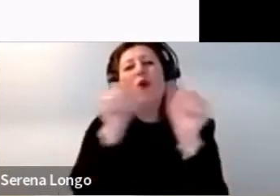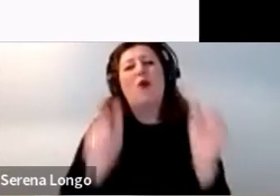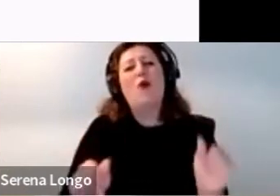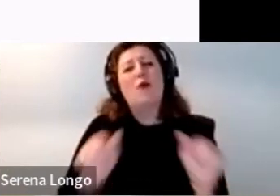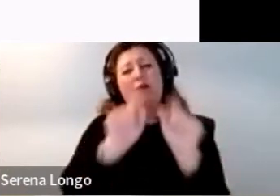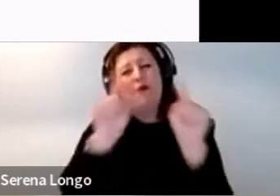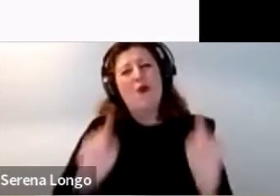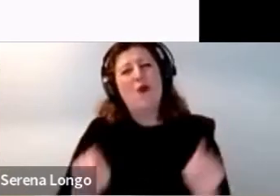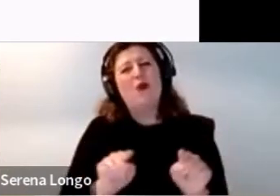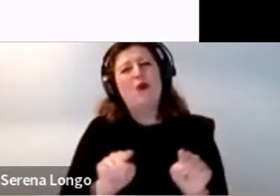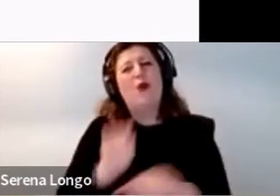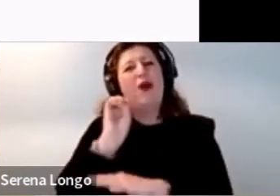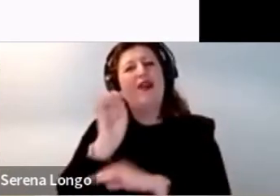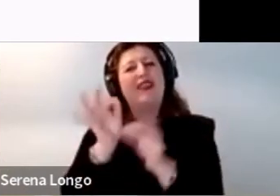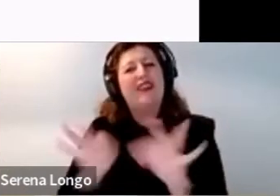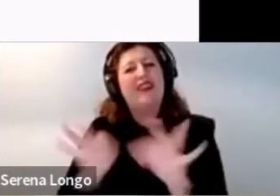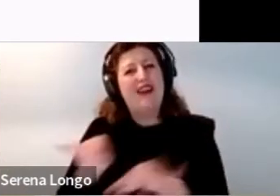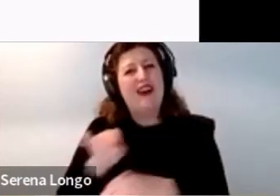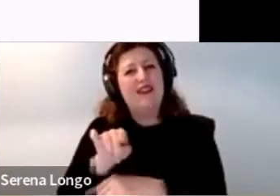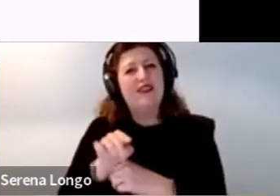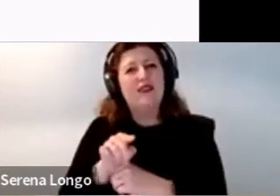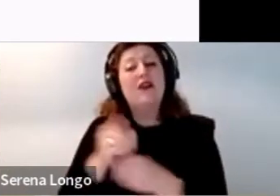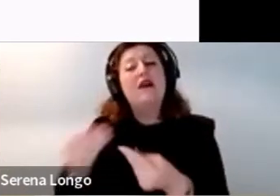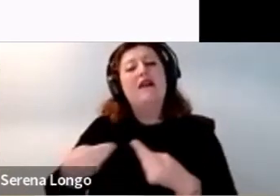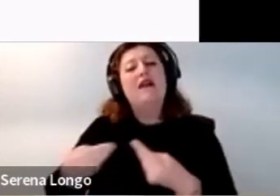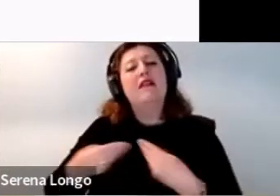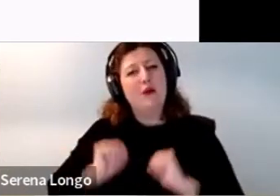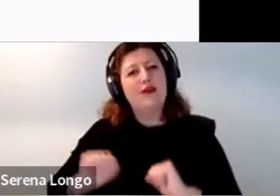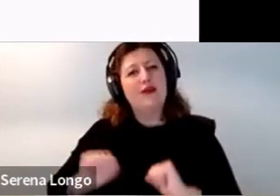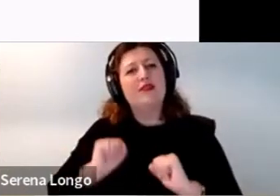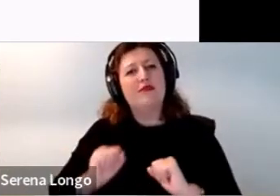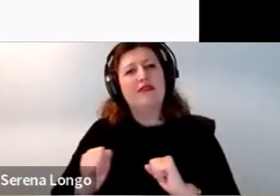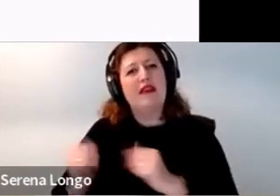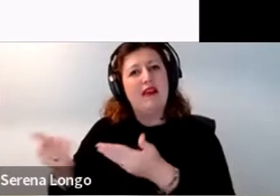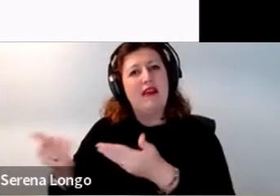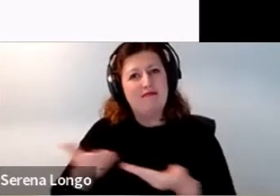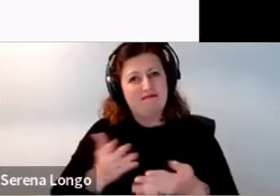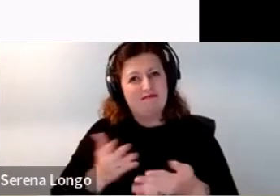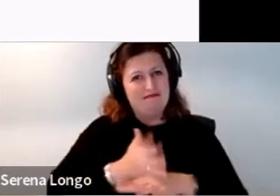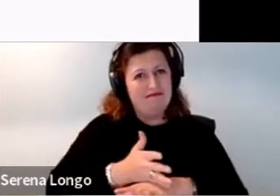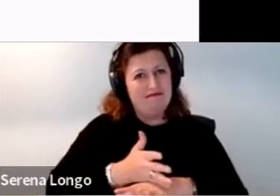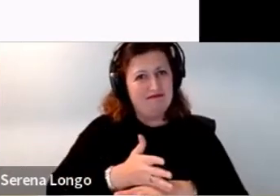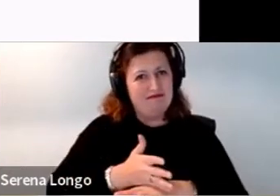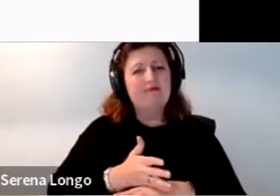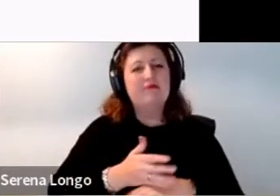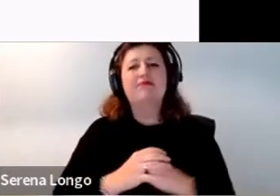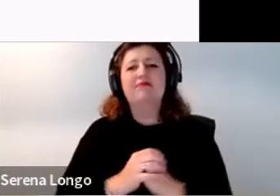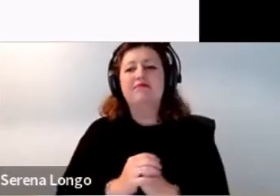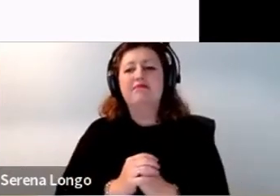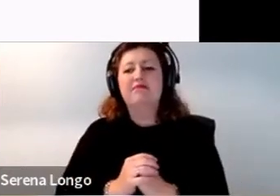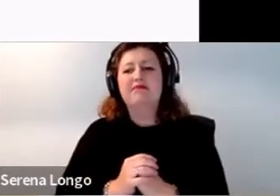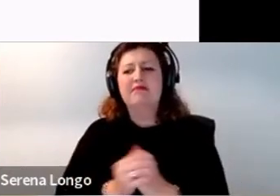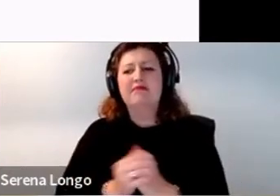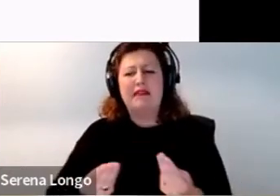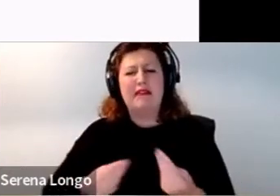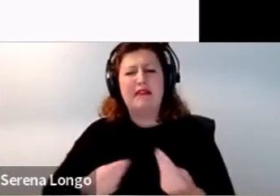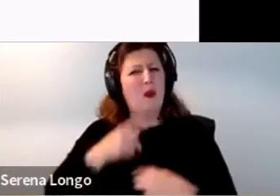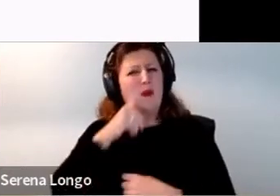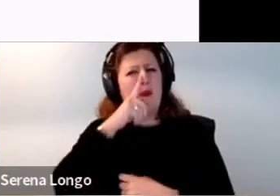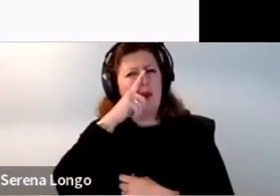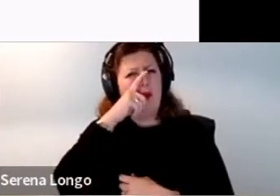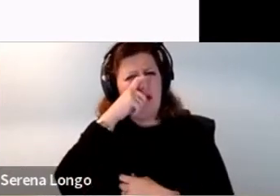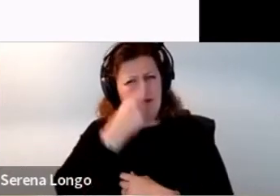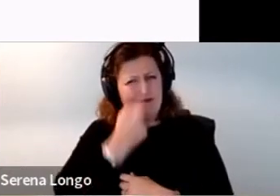darmi la possibilità di questa introduzione. Ma veramente incuriosito. Penso che sia un